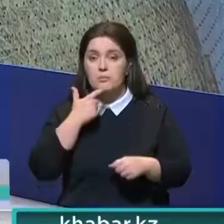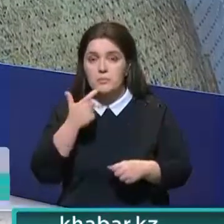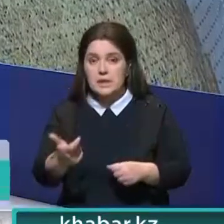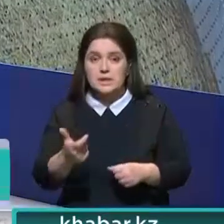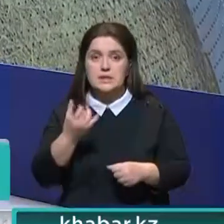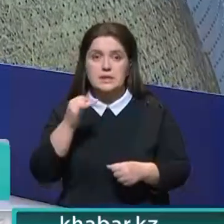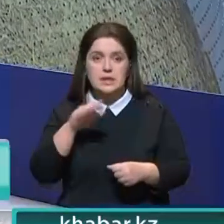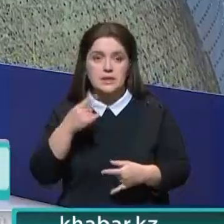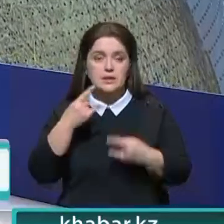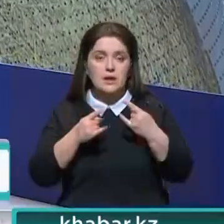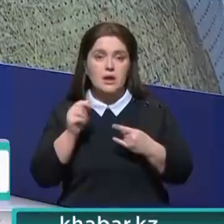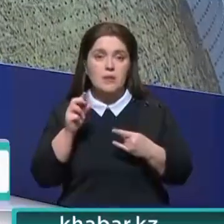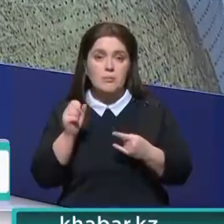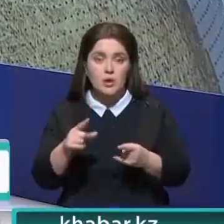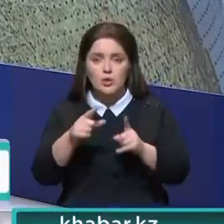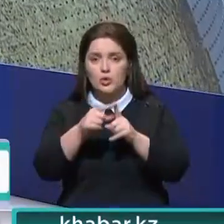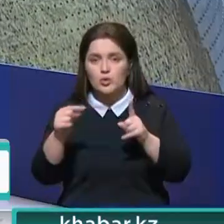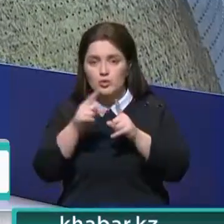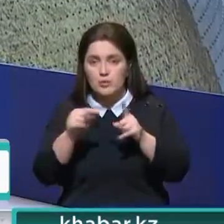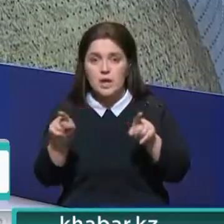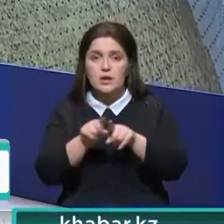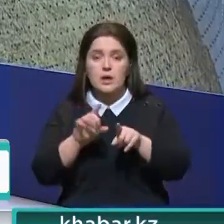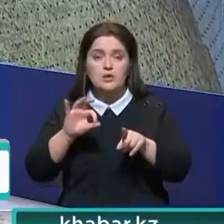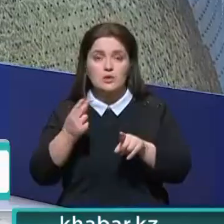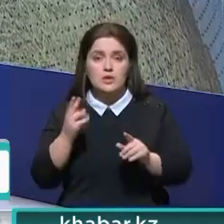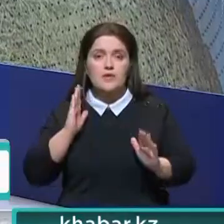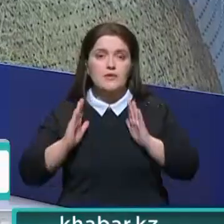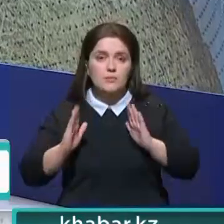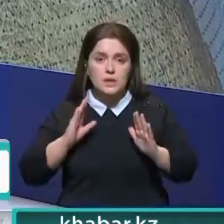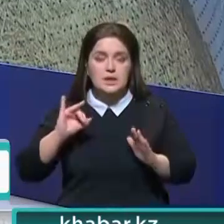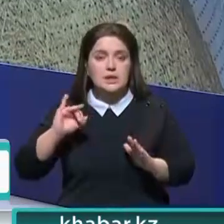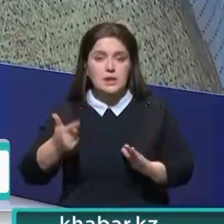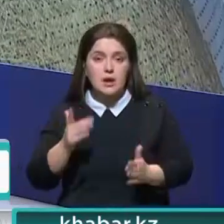также посмотреть и на сайте телеканала «Хабар», YouTube-канале, и также в социальных сетях. Это Facebook и Instagram.